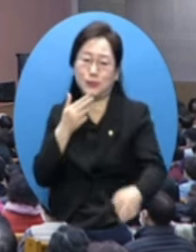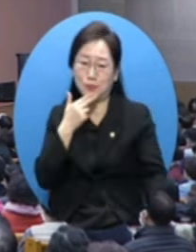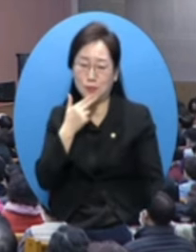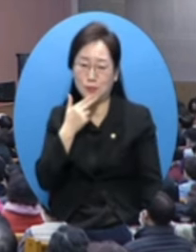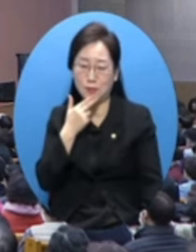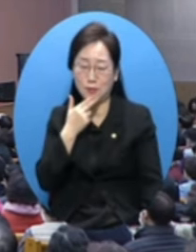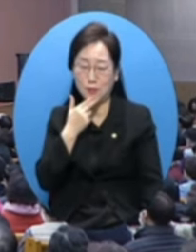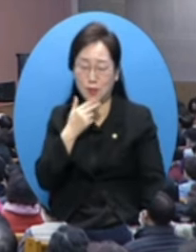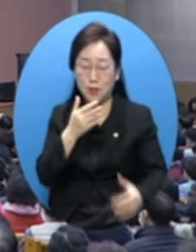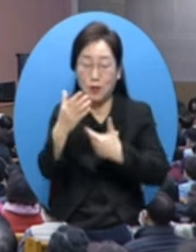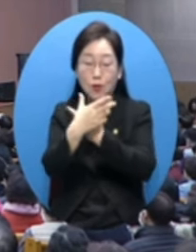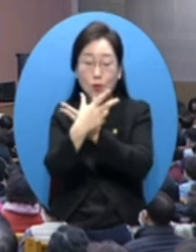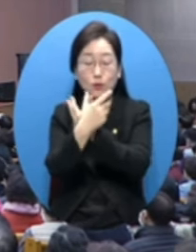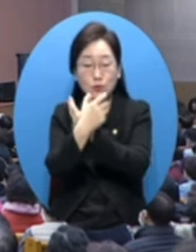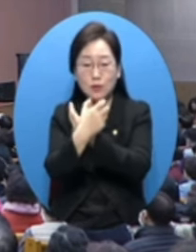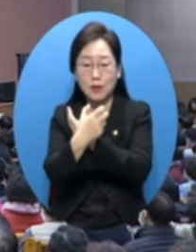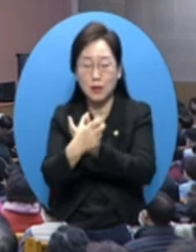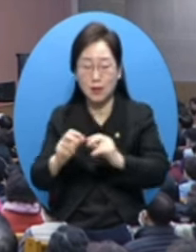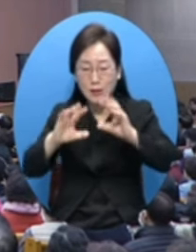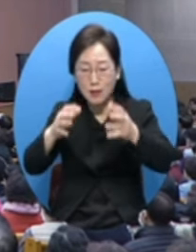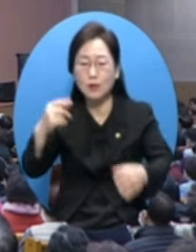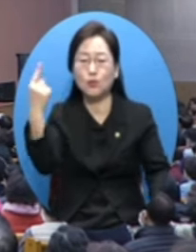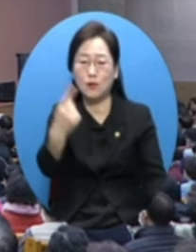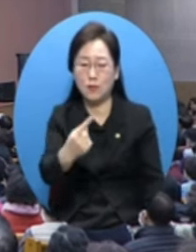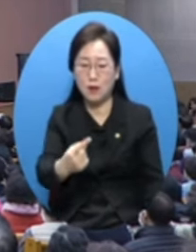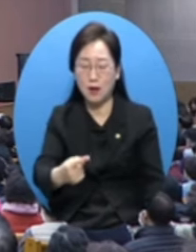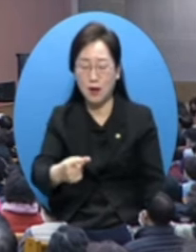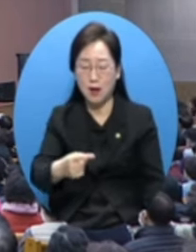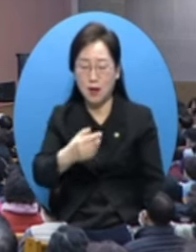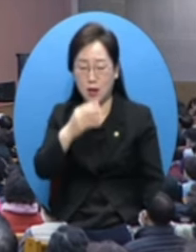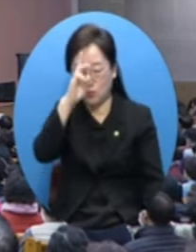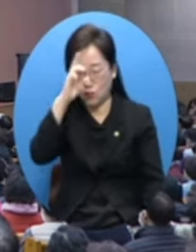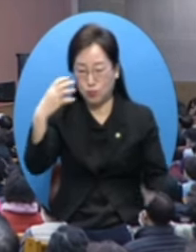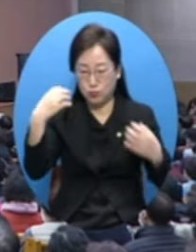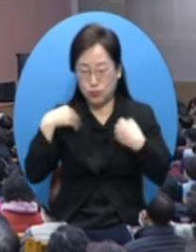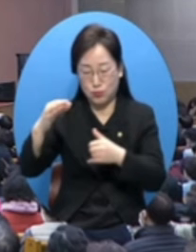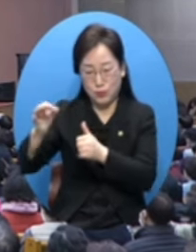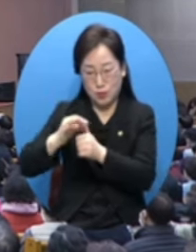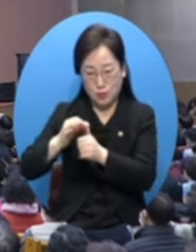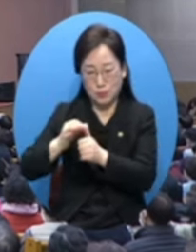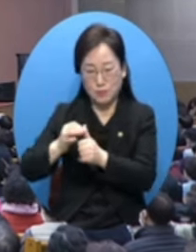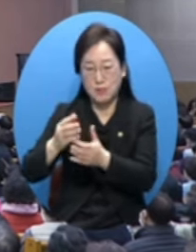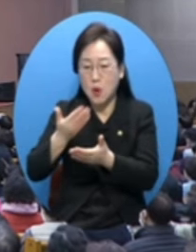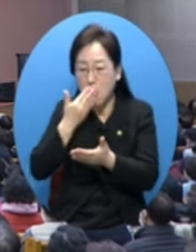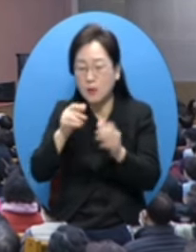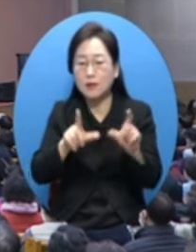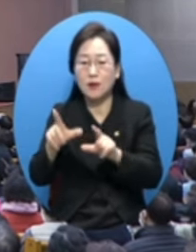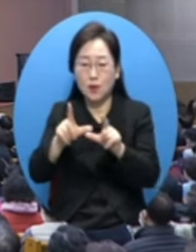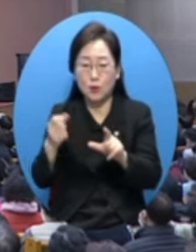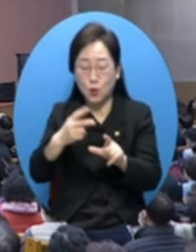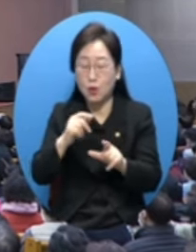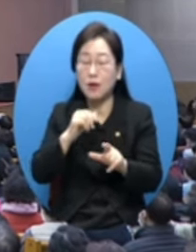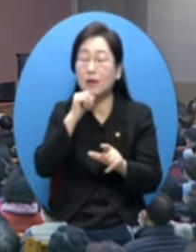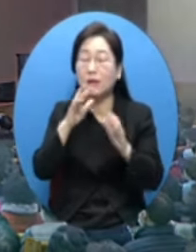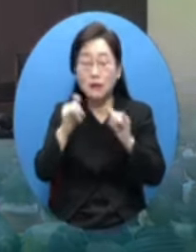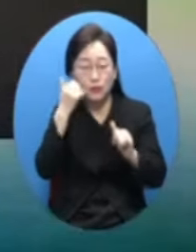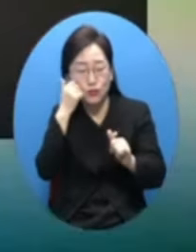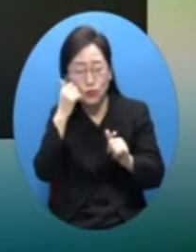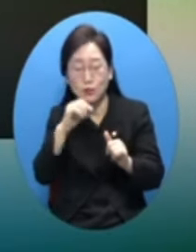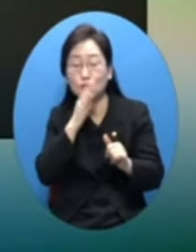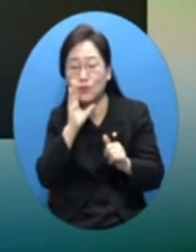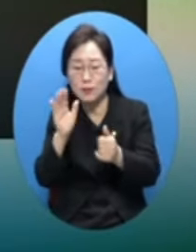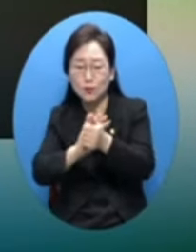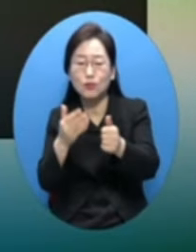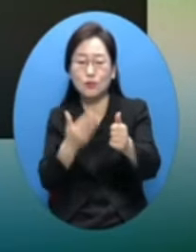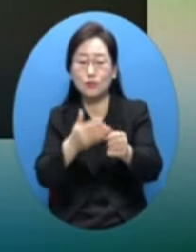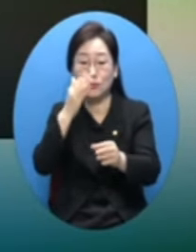연금으로 생활하면서 그 연금을 받아서 또 주변의 노인들을 또 돌봤어요. 2023년 9월 29일